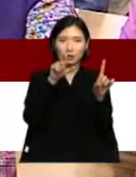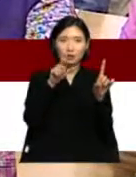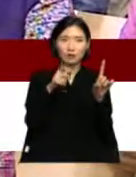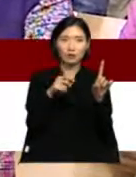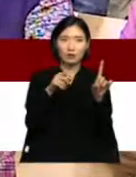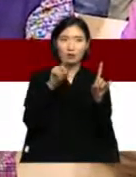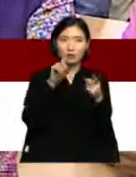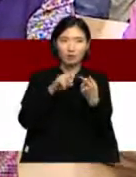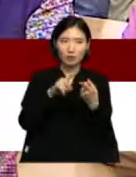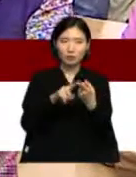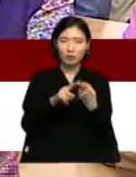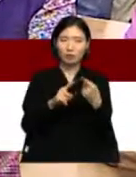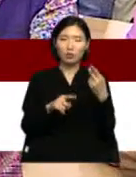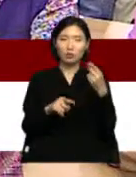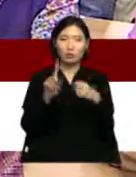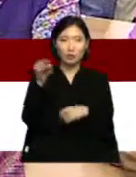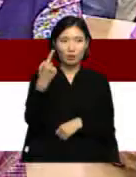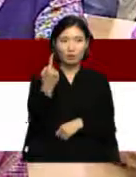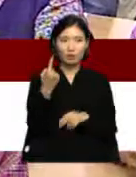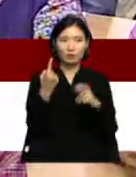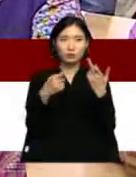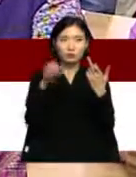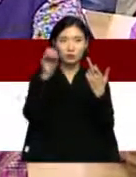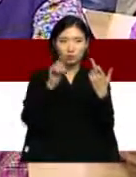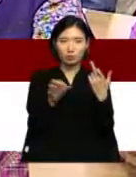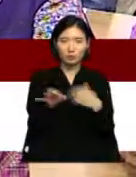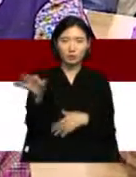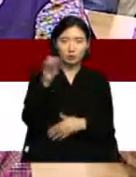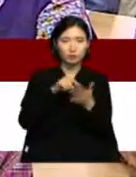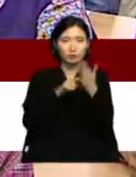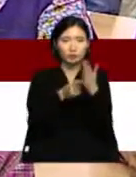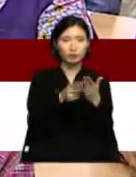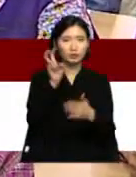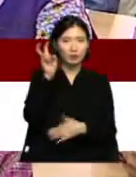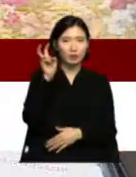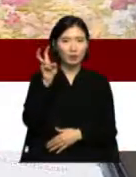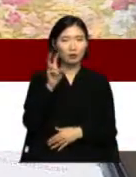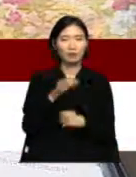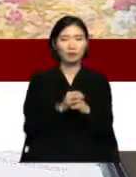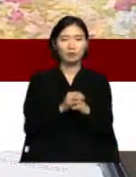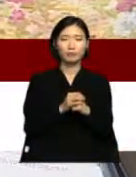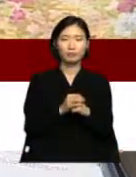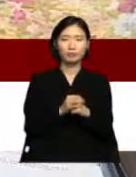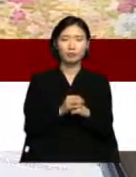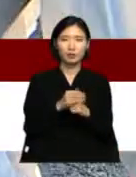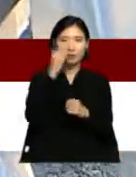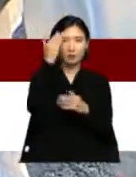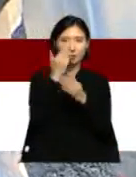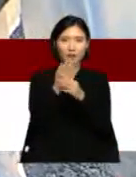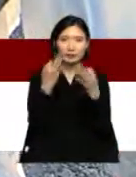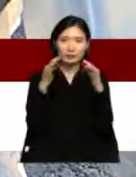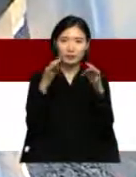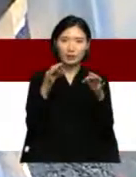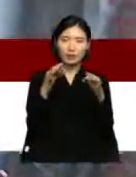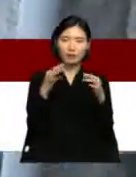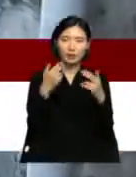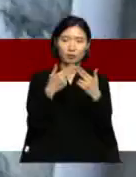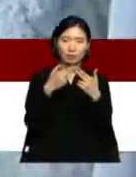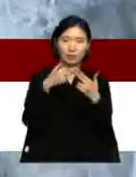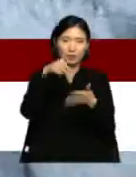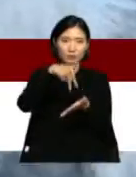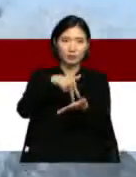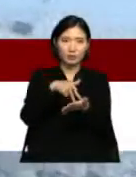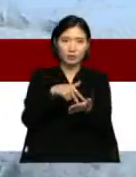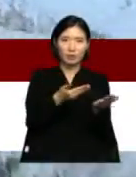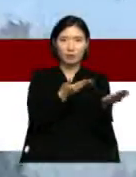올해 17% 올리는 방안을 추진 중인 것으로 알고 있다고 이야기합니다. 연탄은행 측은 여기에 배달료를